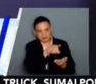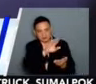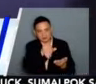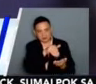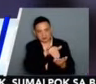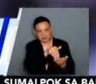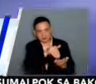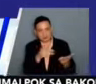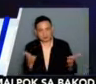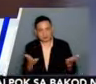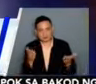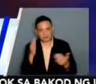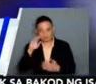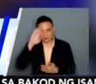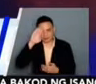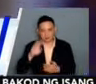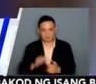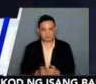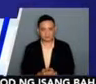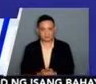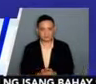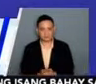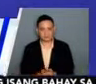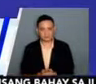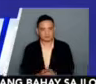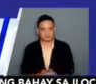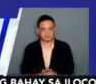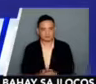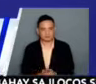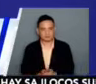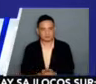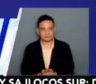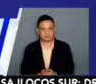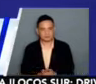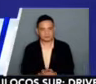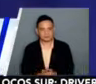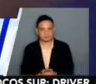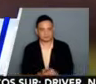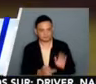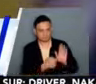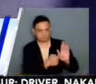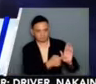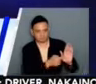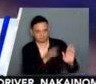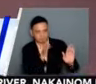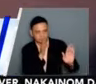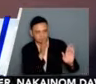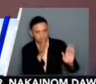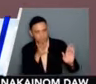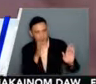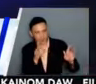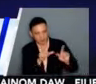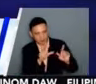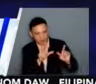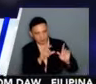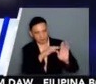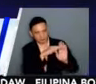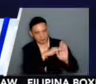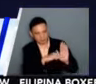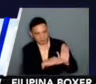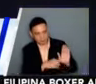Hindi registered ito na product ng sa DFA. At the same time, wala kang license to operate. Oh, wala lalabas, wala papalabas.